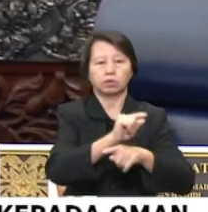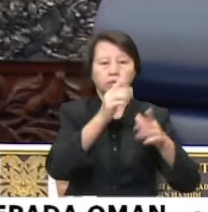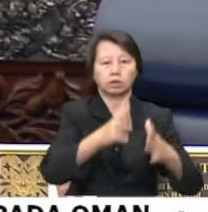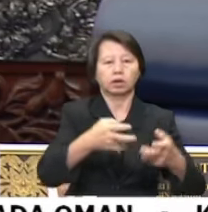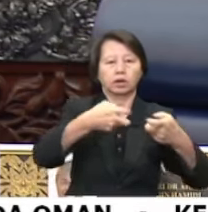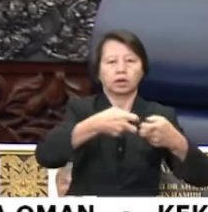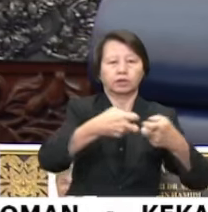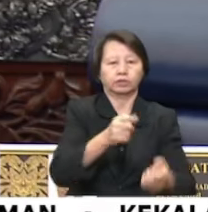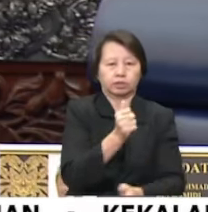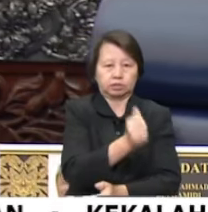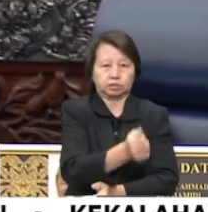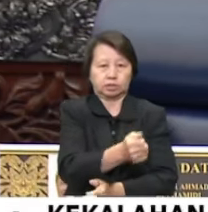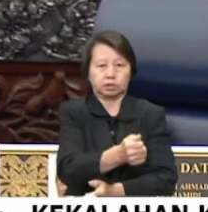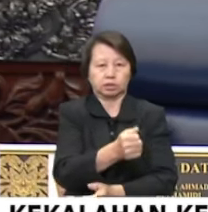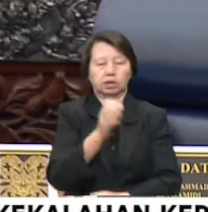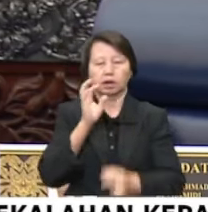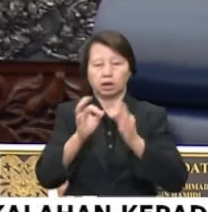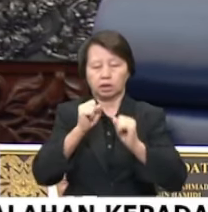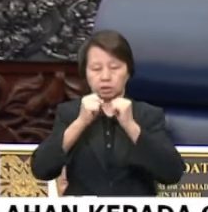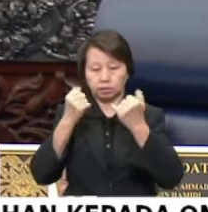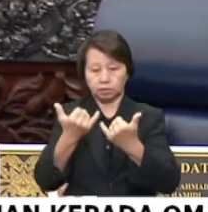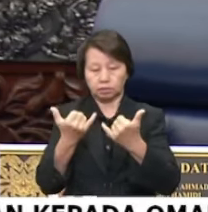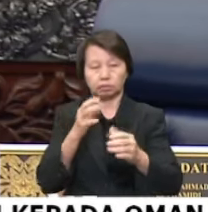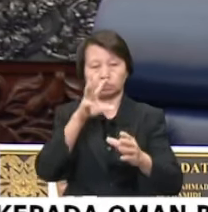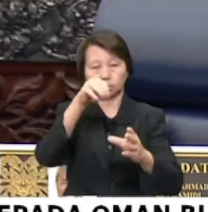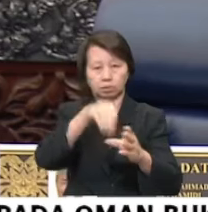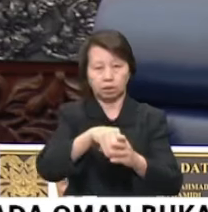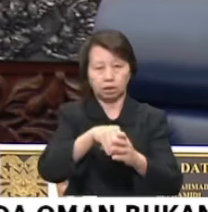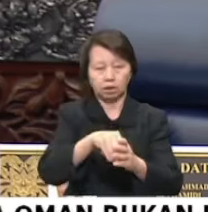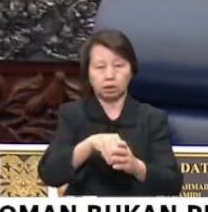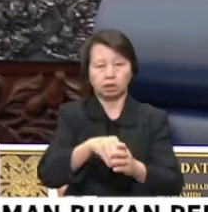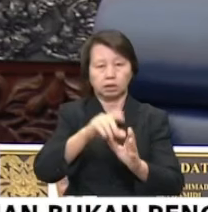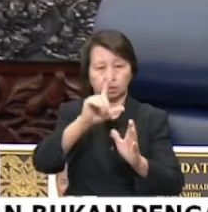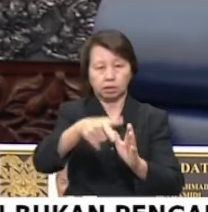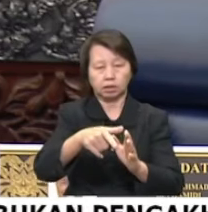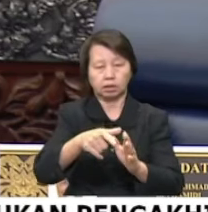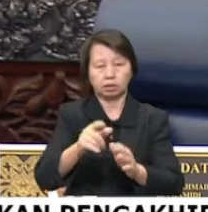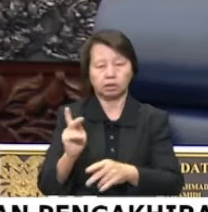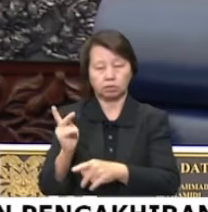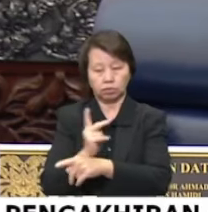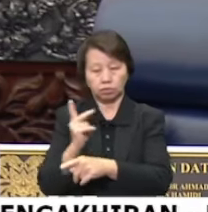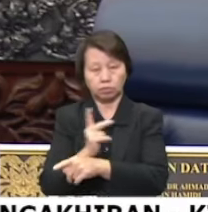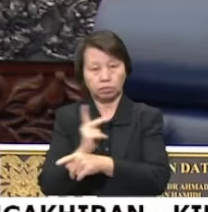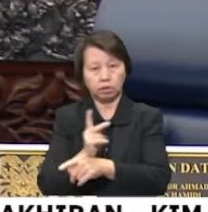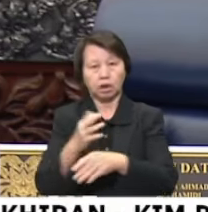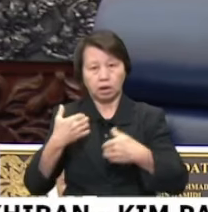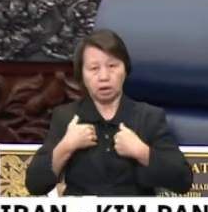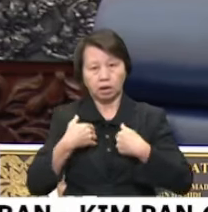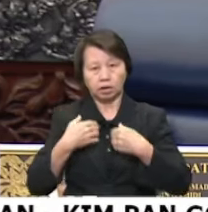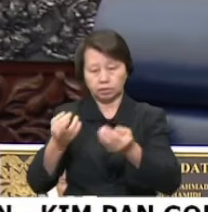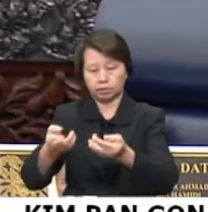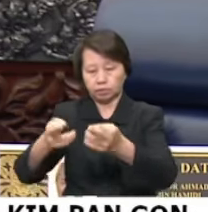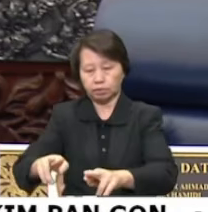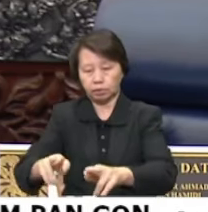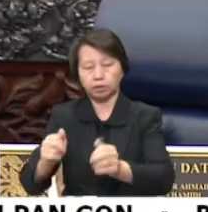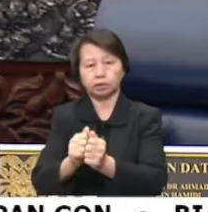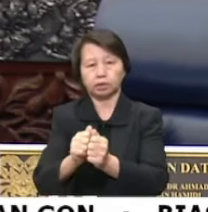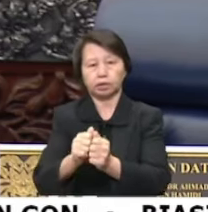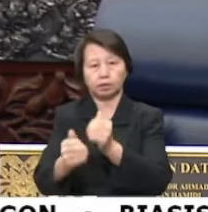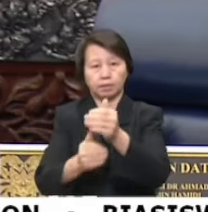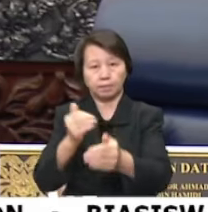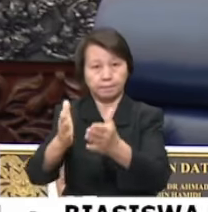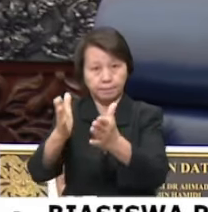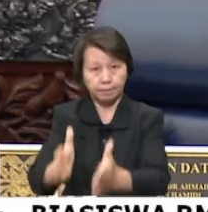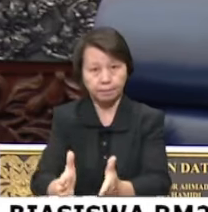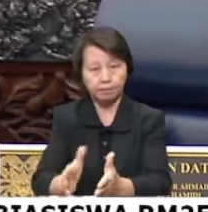elektrik sendiri. Dan sekiranya syarikat menyertai program TPA kelak, maka pengguna corporate yang mempunyai ikatan kontrak dengan pemaju